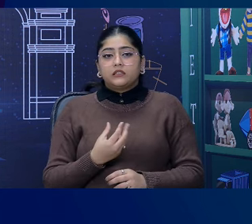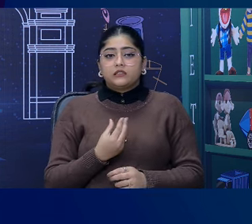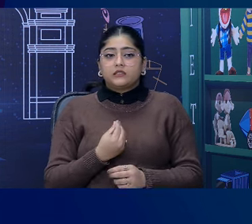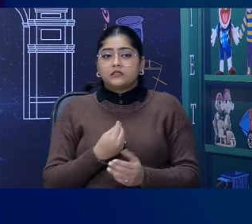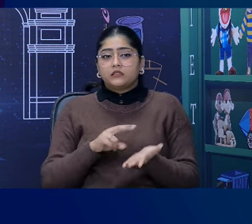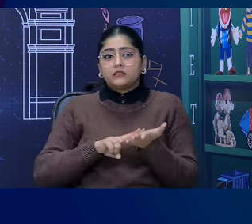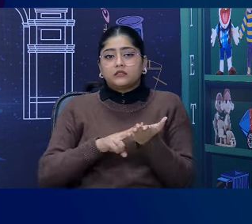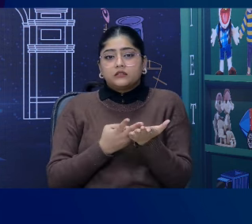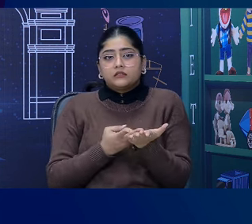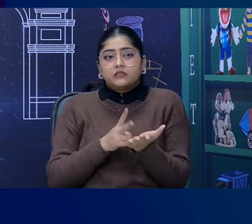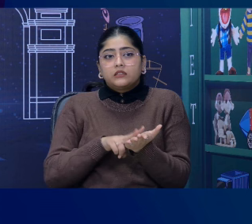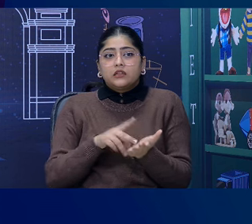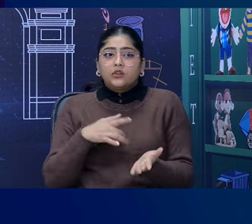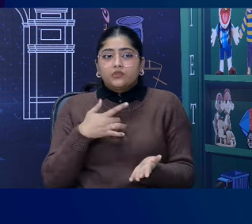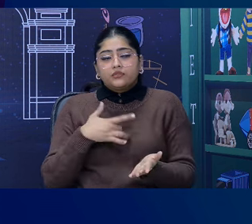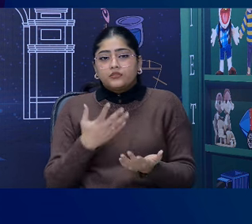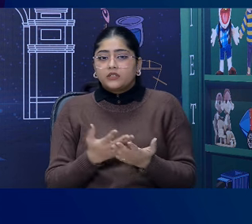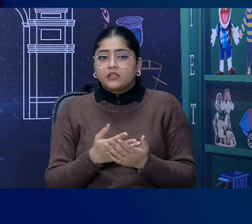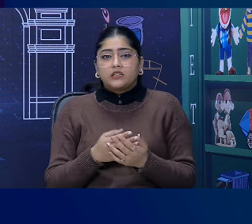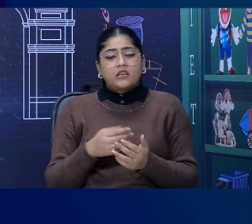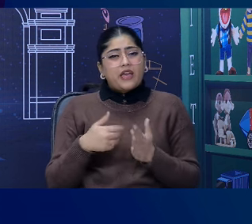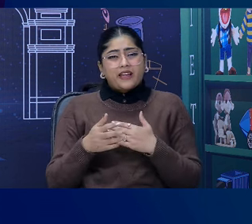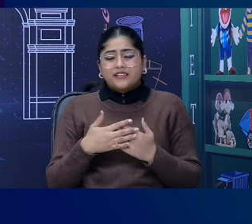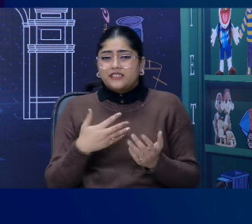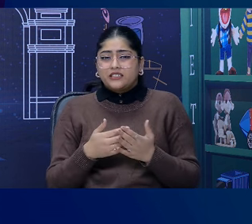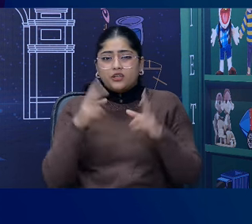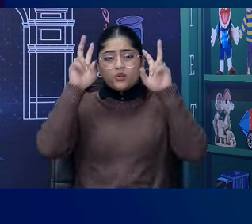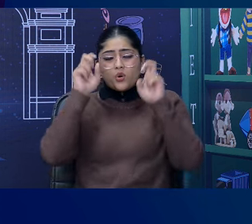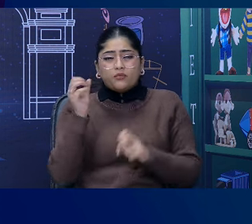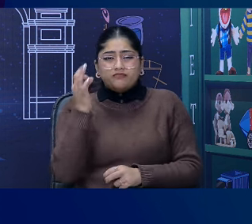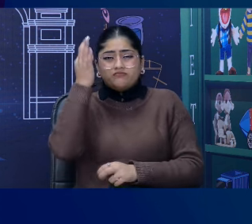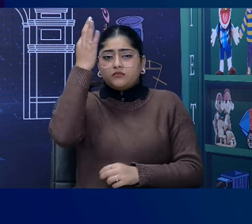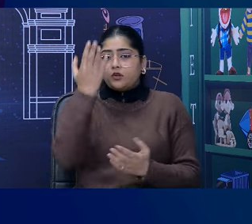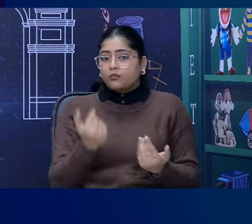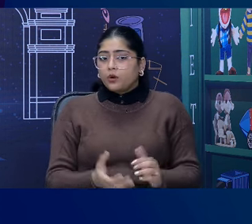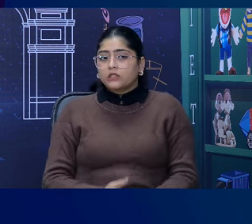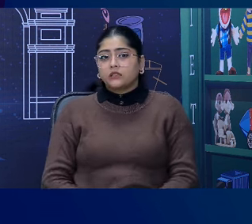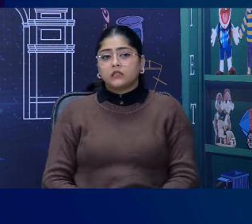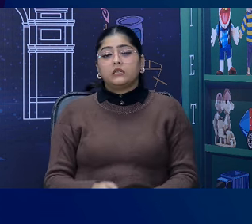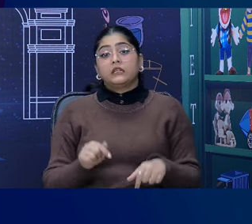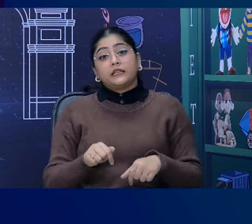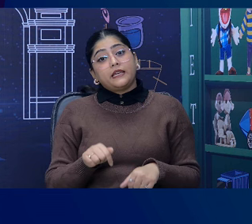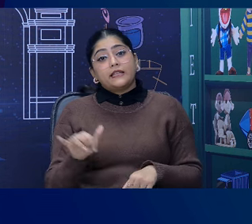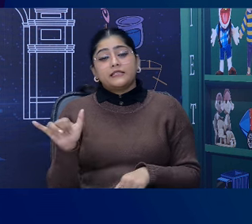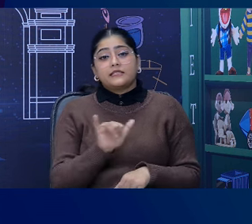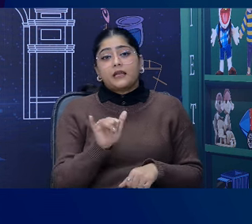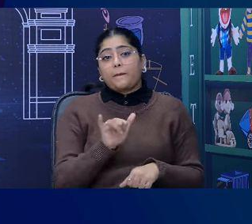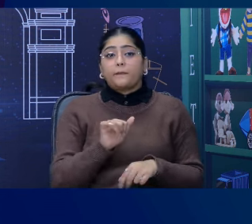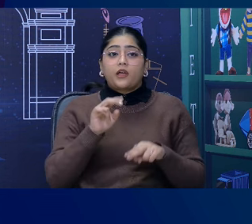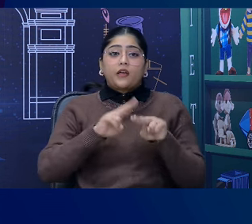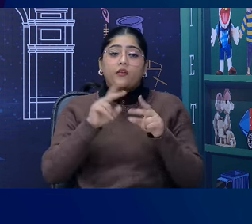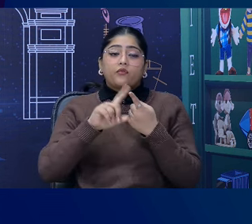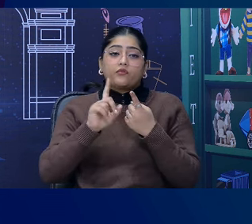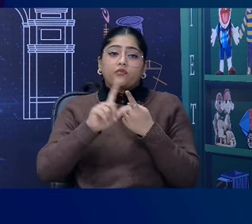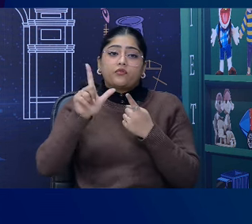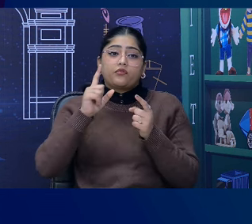गुस्सा भी बहुत आता है अगर स्ट्रेसफुल है हर छोटी बात पर हम चिड़चिड़ा हैं तो यह बेसिकली इमोशंस है जो स्ट्रेस के साथ हम एसोसिएट